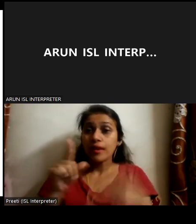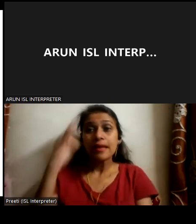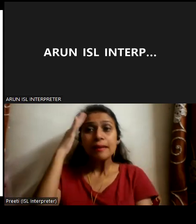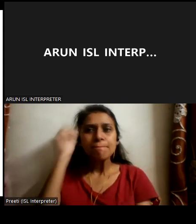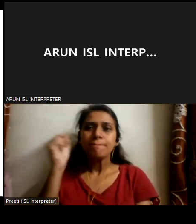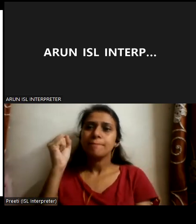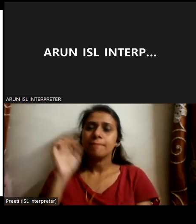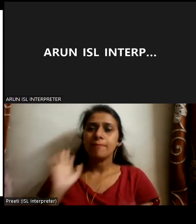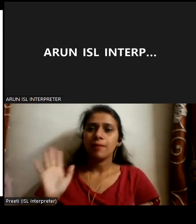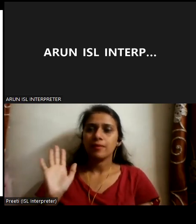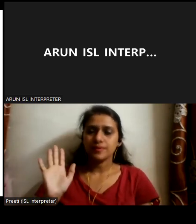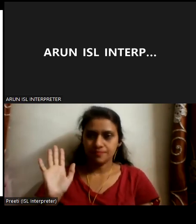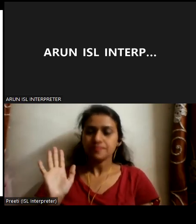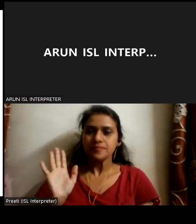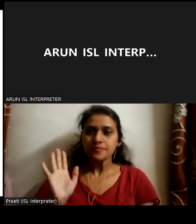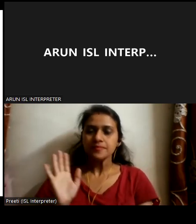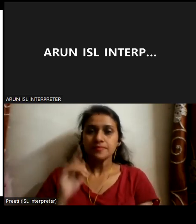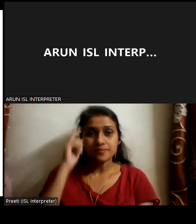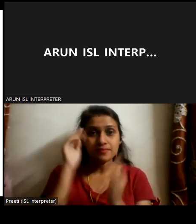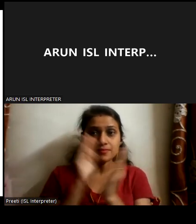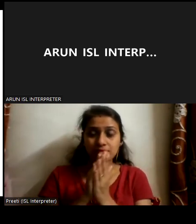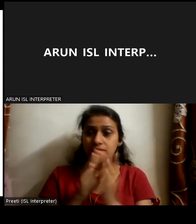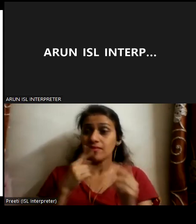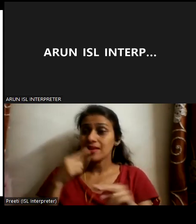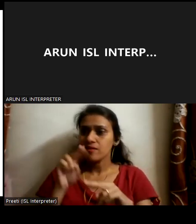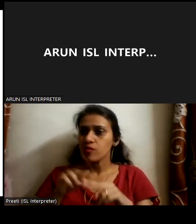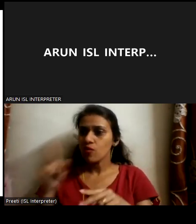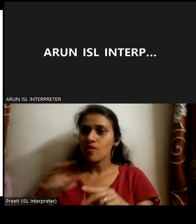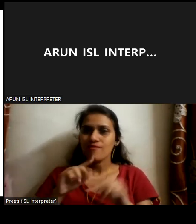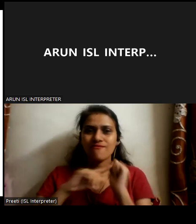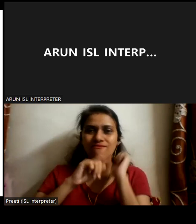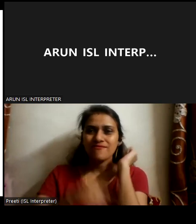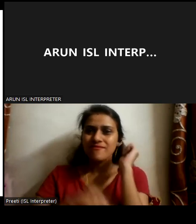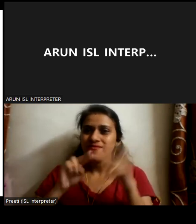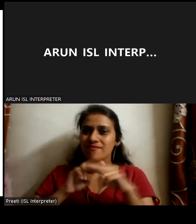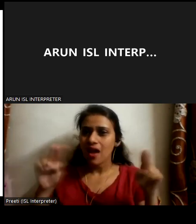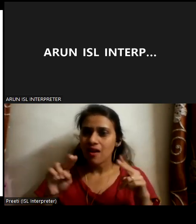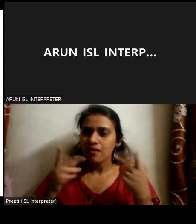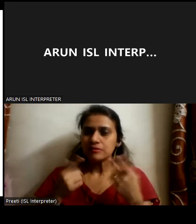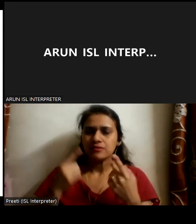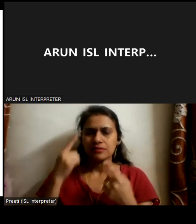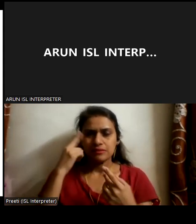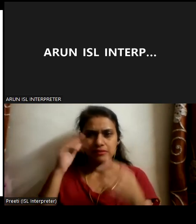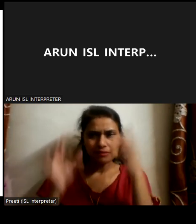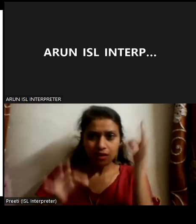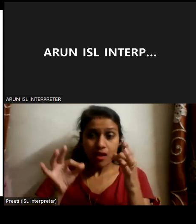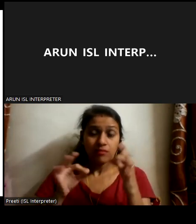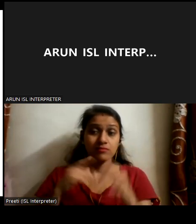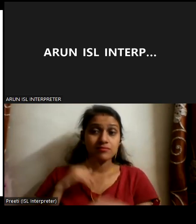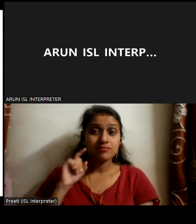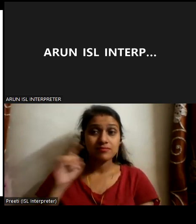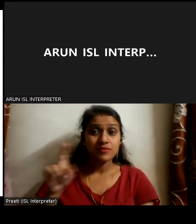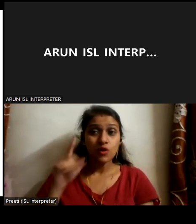be asked during your final evaluation. तो आपको मैं hint भी दे रहा हूँ कि जिस भी चीज को मैं दोहरा रहा हूँ